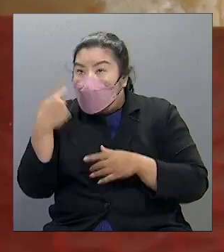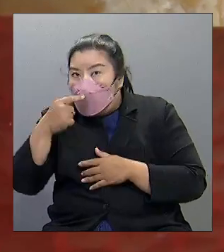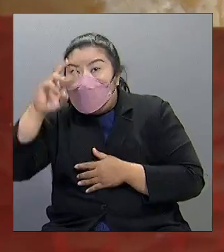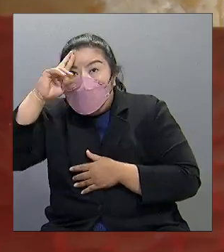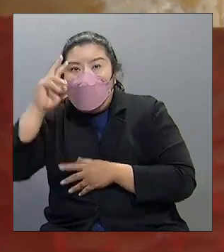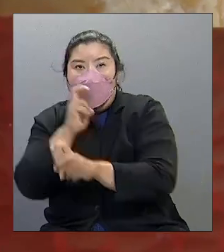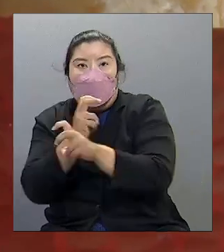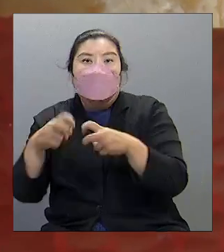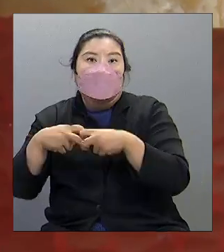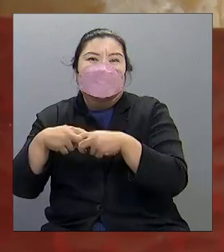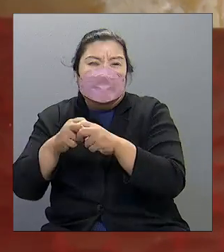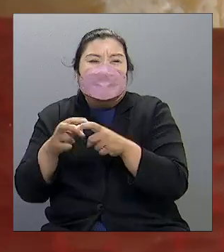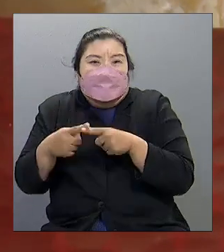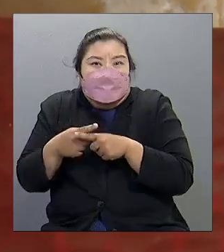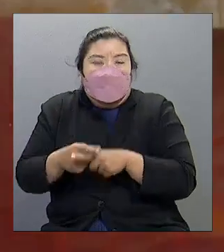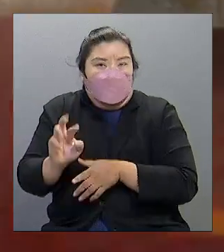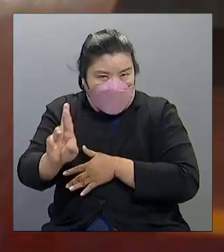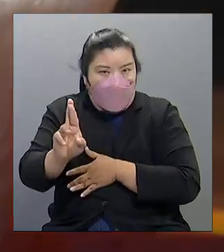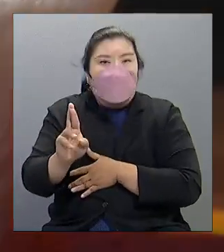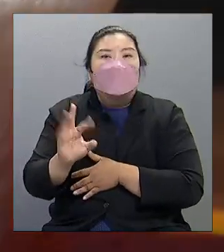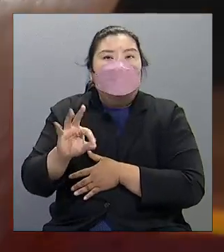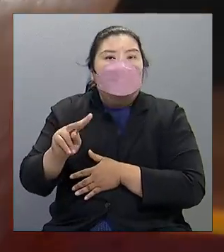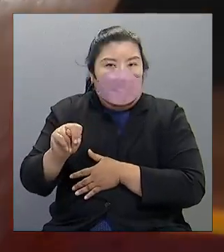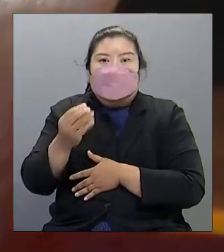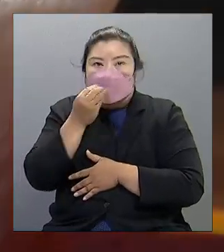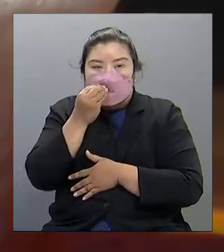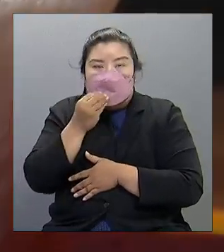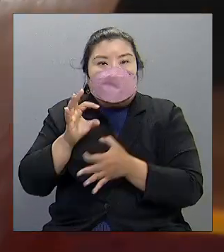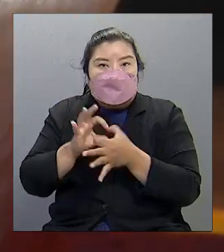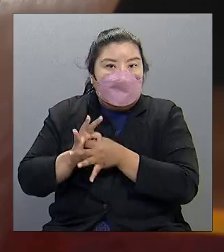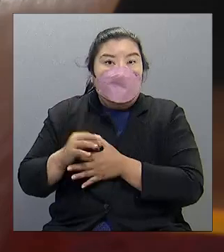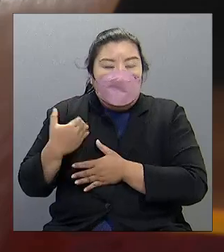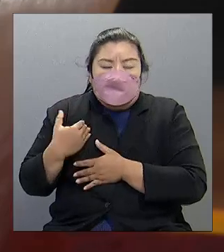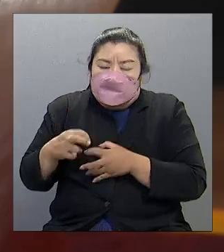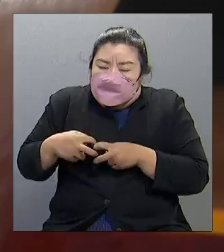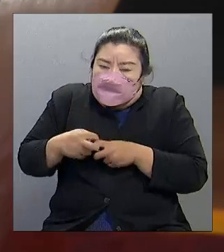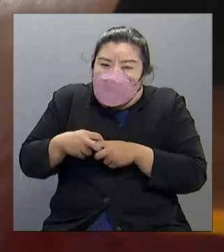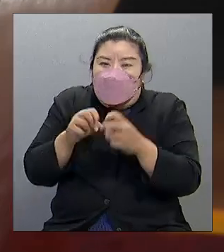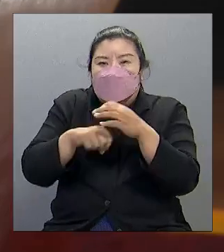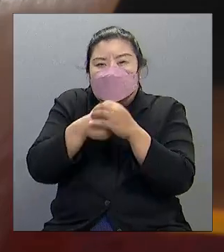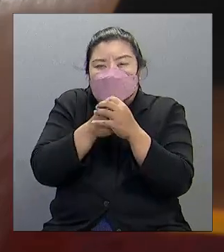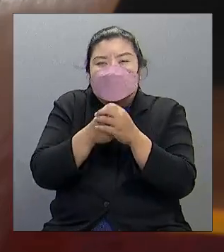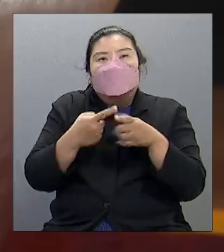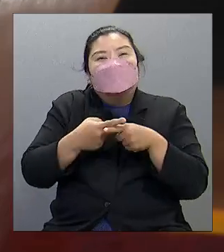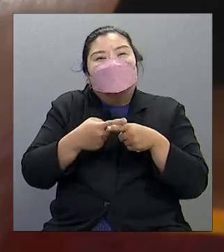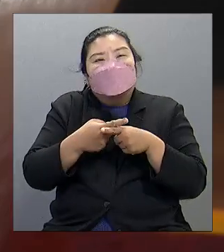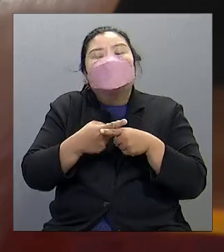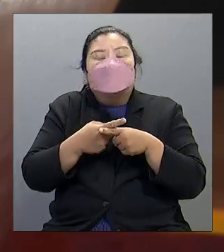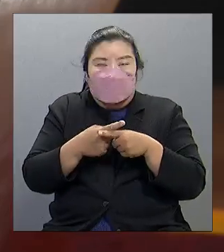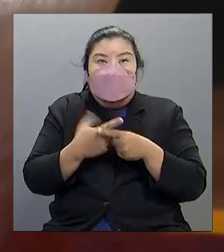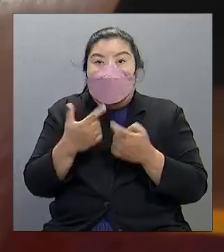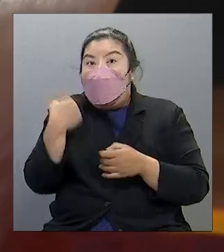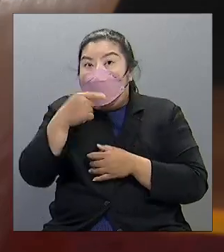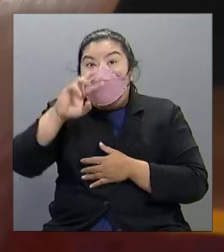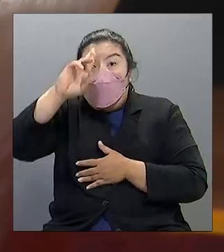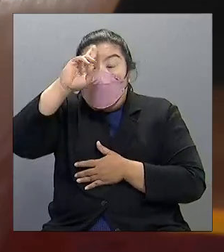ดปริมาณของหน่อไม้เพรวามีสารพิวรนมากขึ้นอาจะทำใหเกิดการอัเสบตามข้อต่ ๆ ได้ค่ะสำหบผป่วยโลก